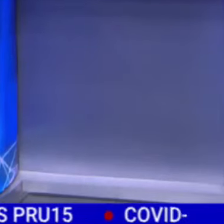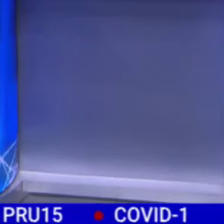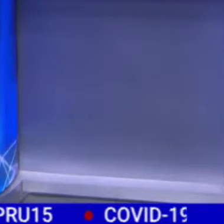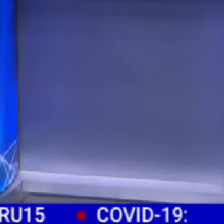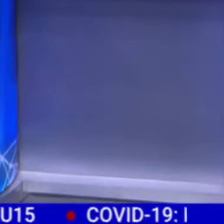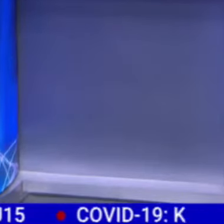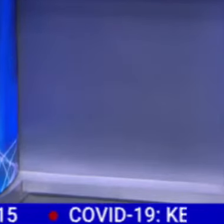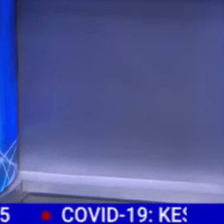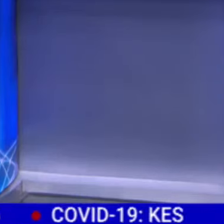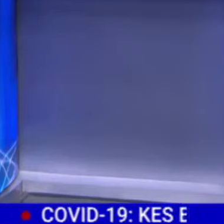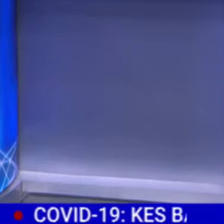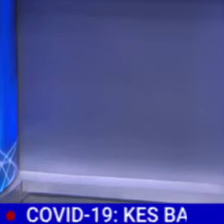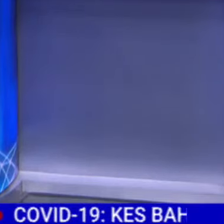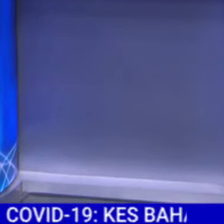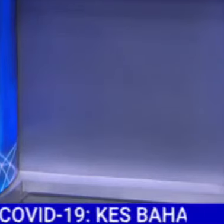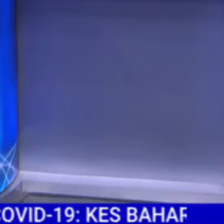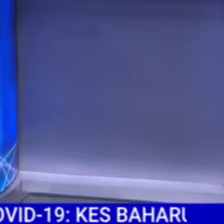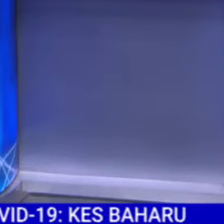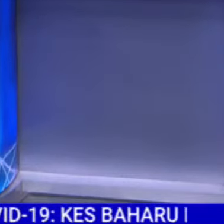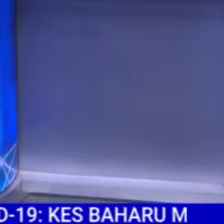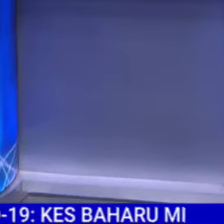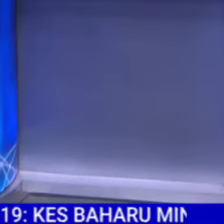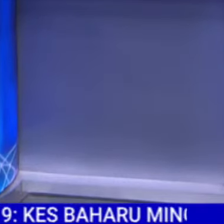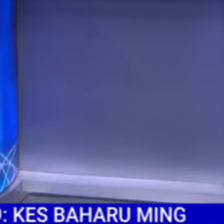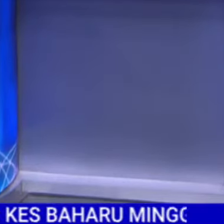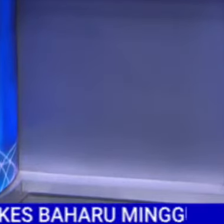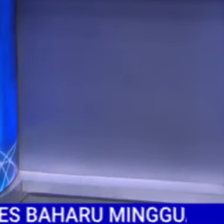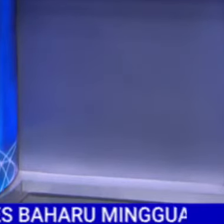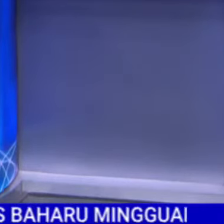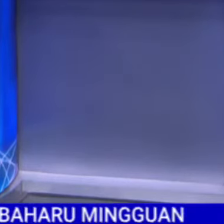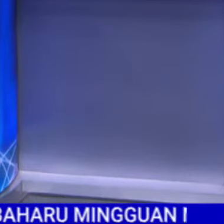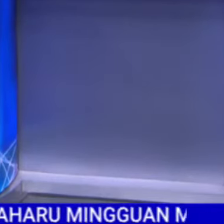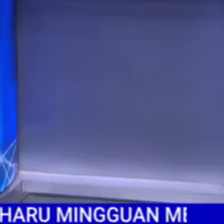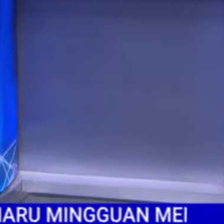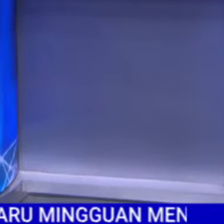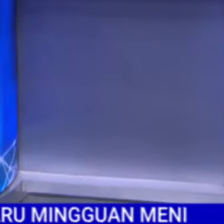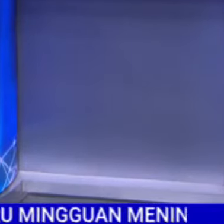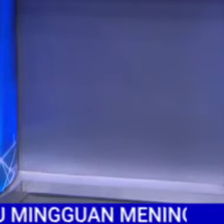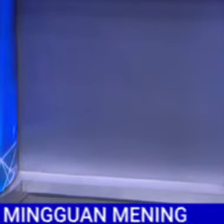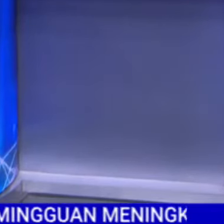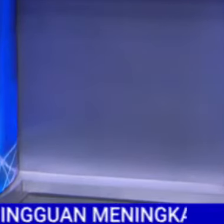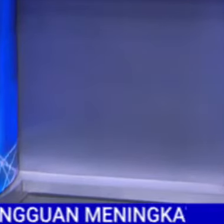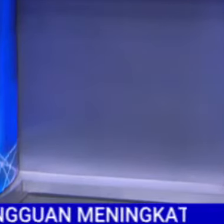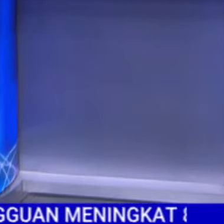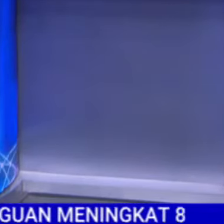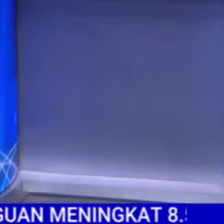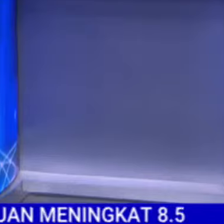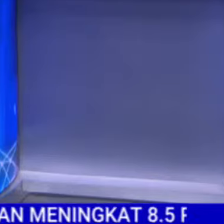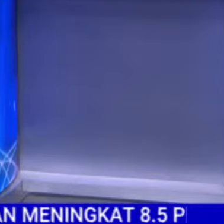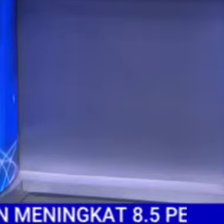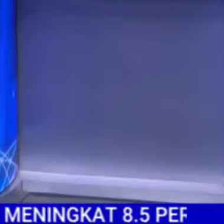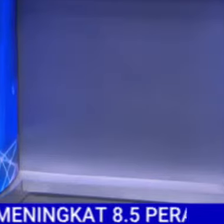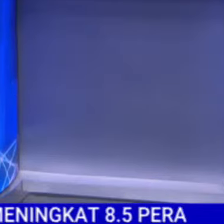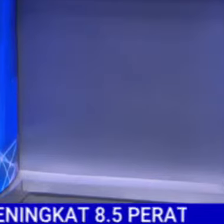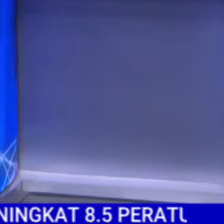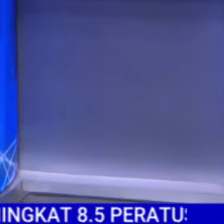Baik, berita perdana 17 Oktober 2022 berakhir di sini. Dapatkan perkembangan sahih sepanjang masa melalui portal